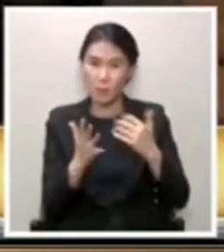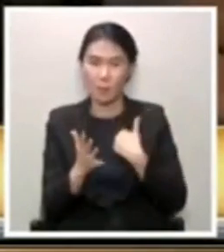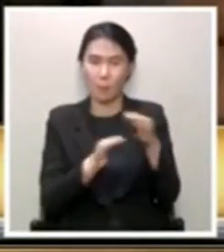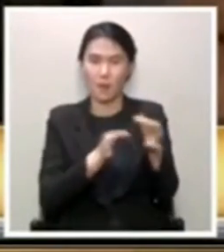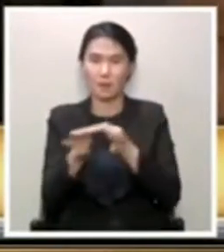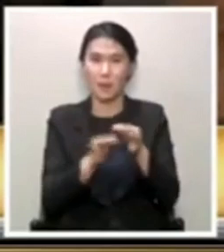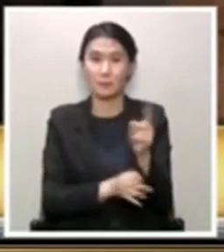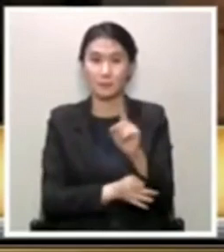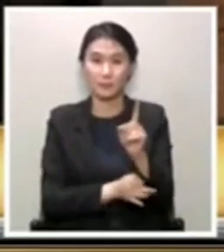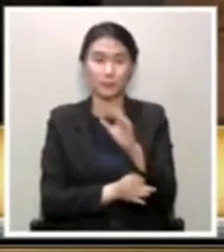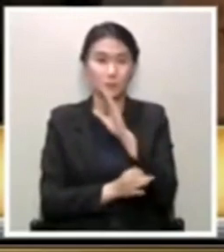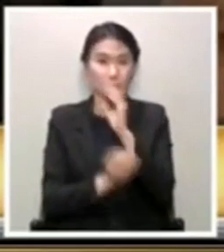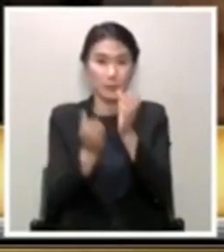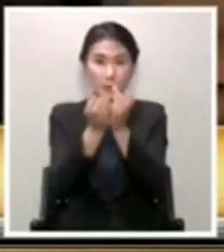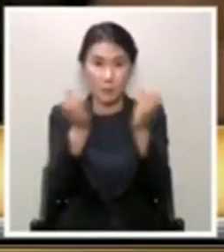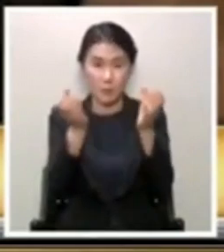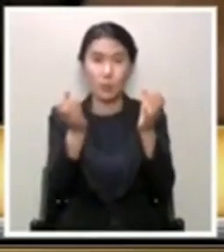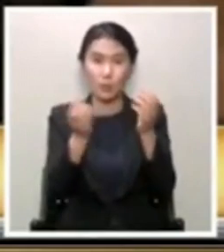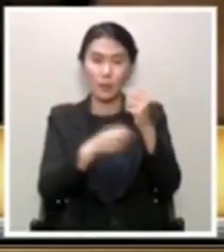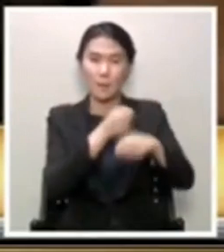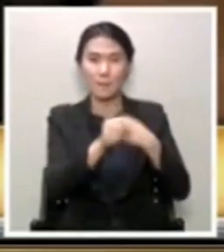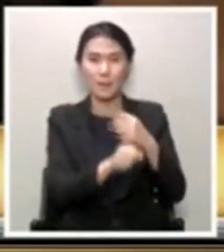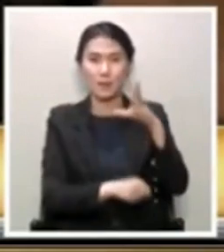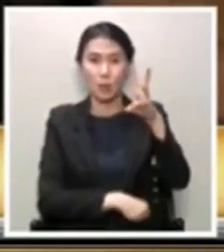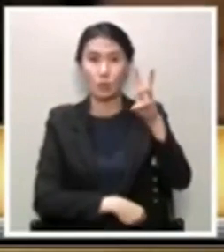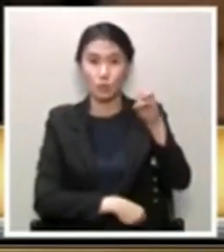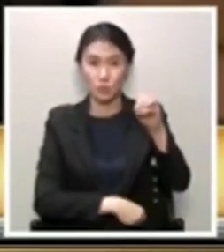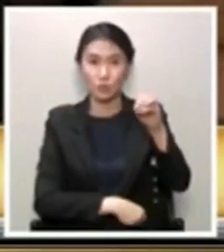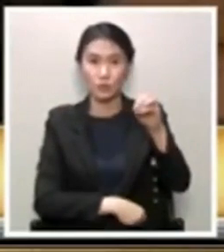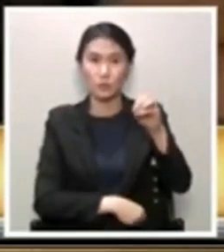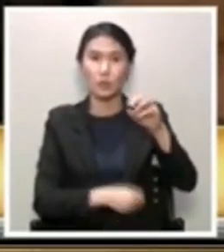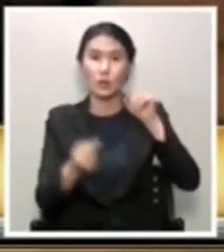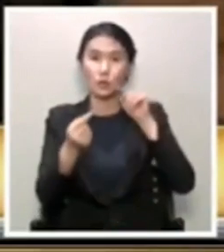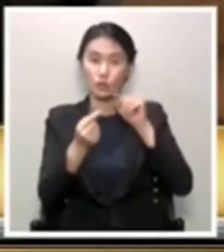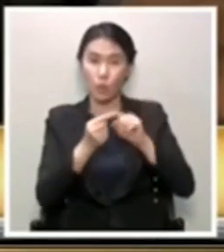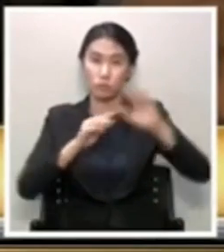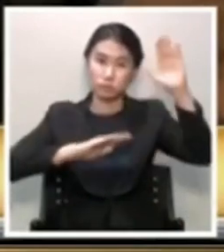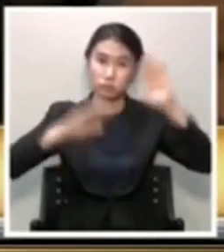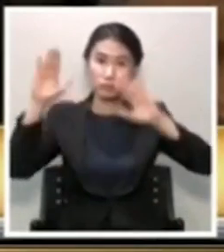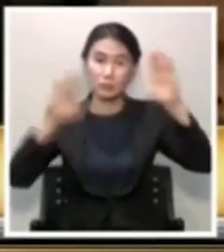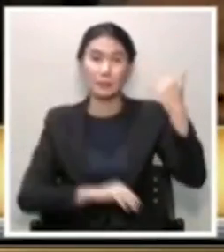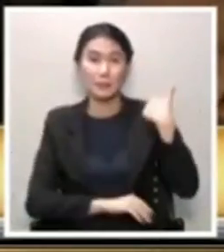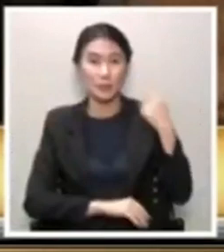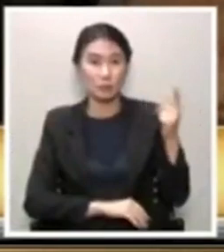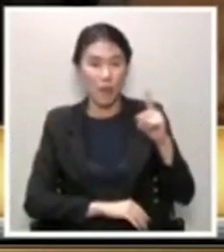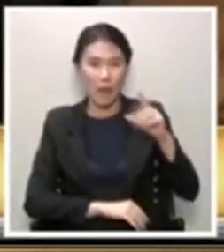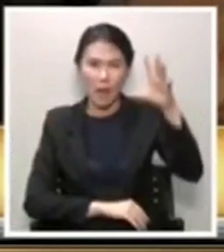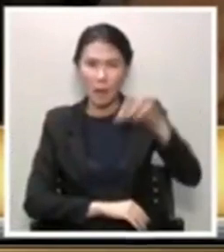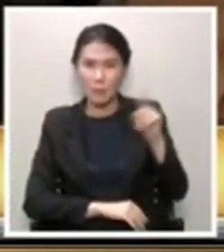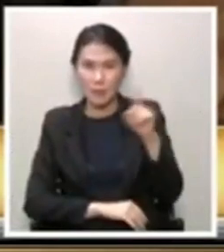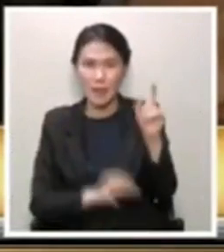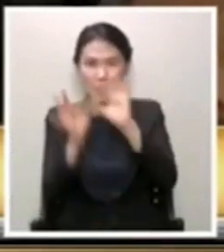ครับรัฐธรรมนูญ60เนี่ยมันมีปัญหาความชอบธรรมทางประชาธิปไตยทั้งในแง่ของที่มาเนื้อ